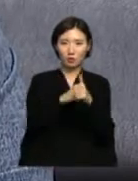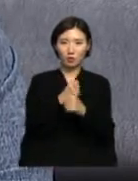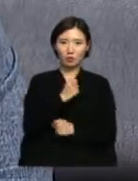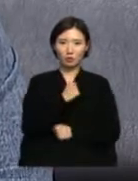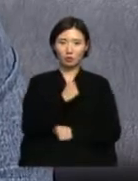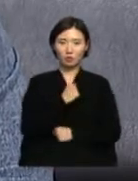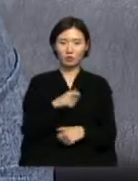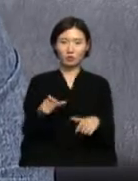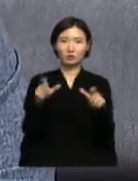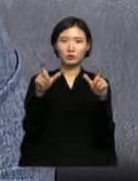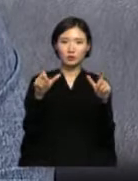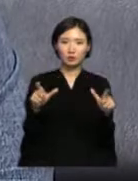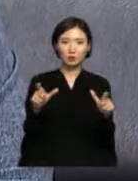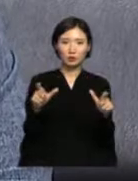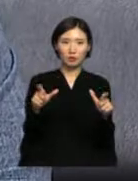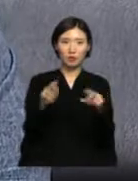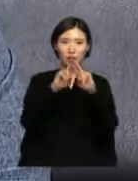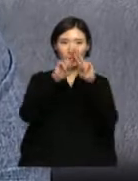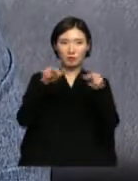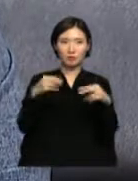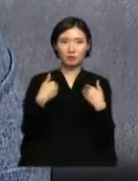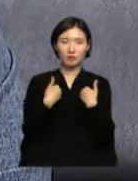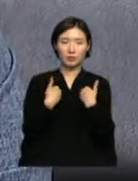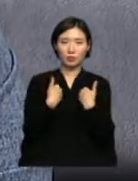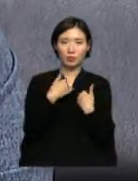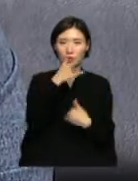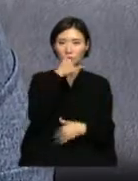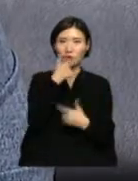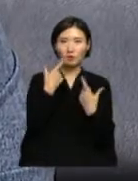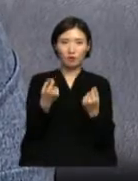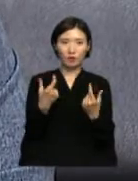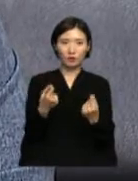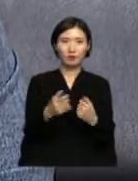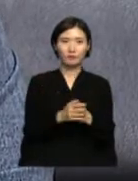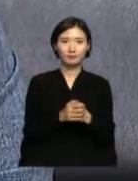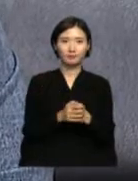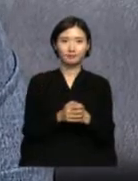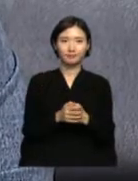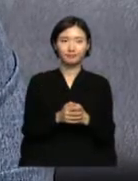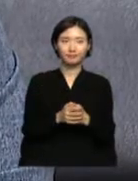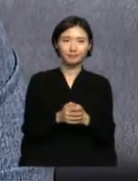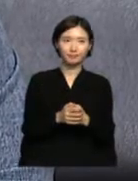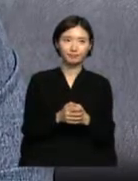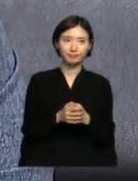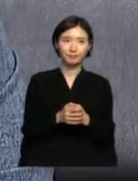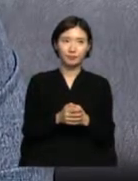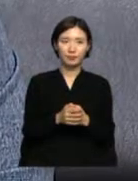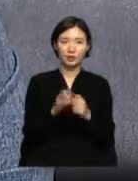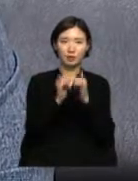역사문화환경보존지구는 좀 해제할 필요성이 있지 않느냐 이런 차원에서